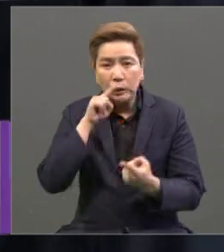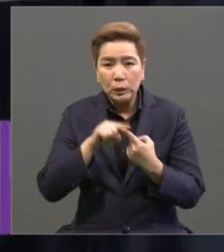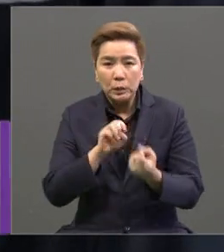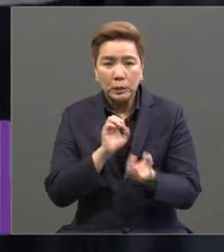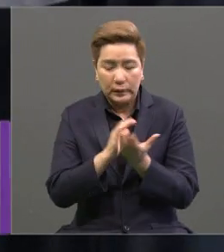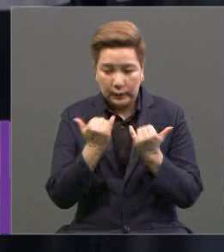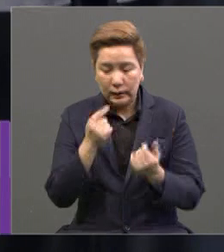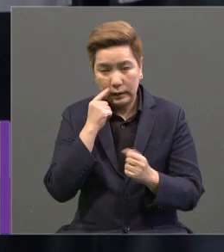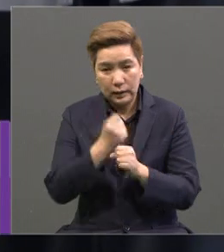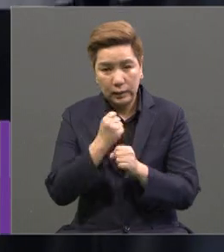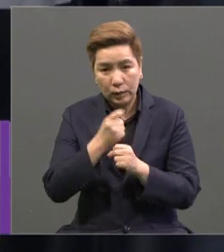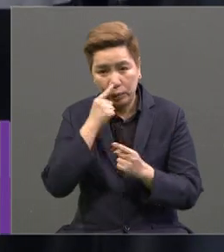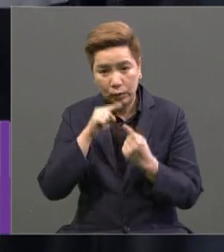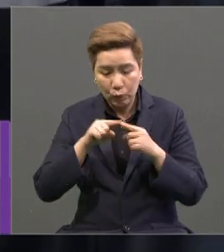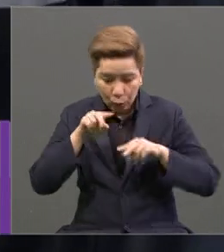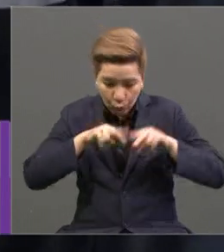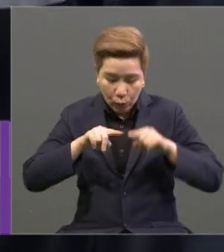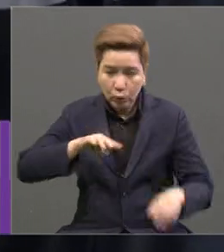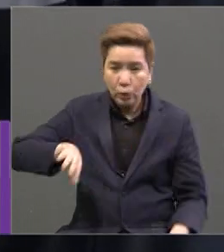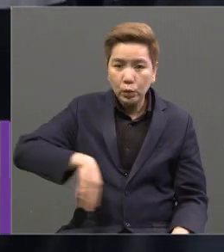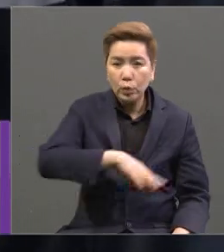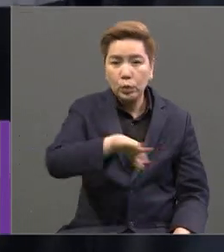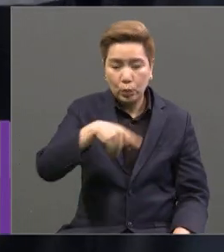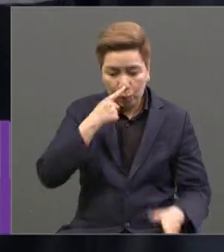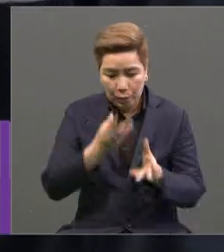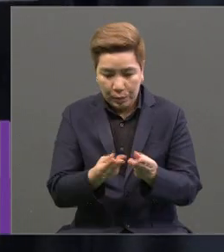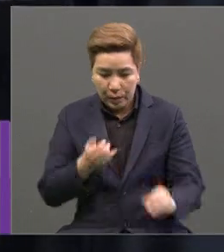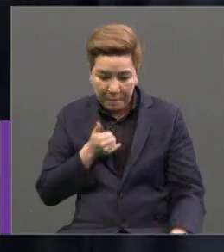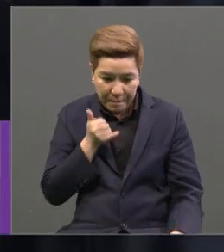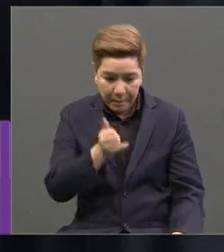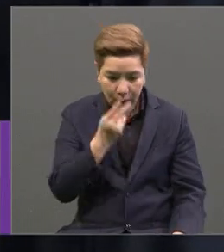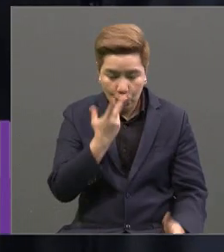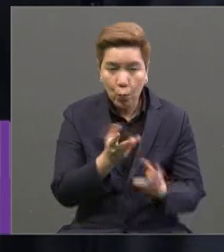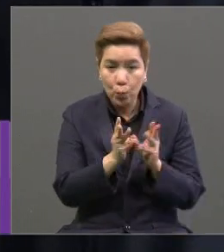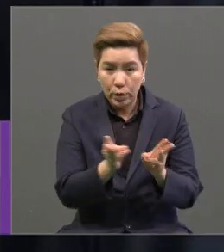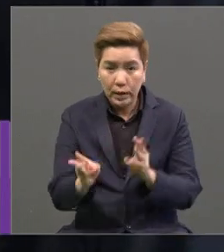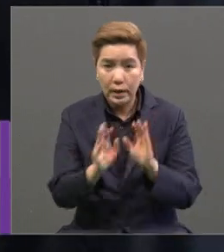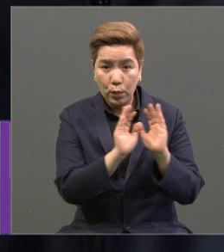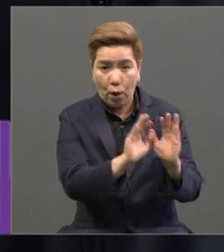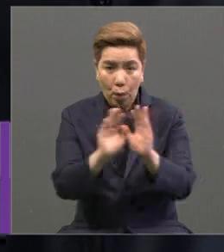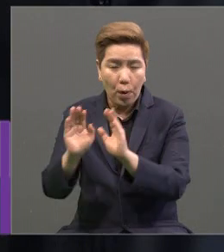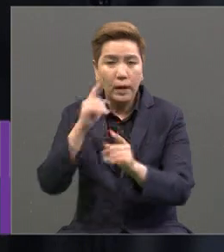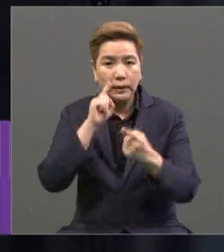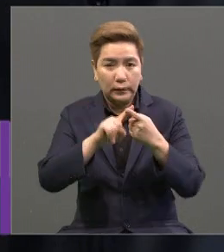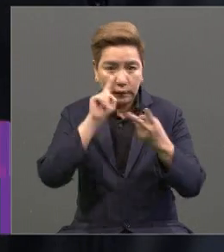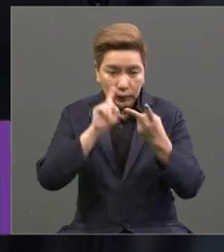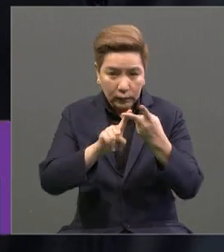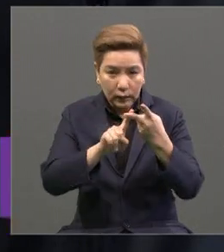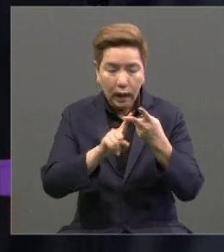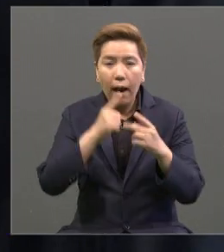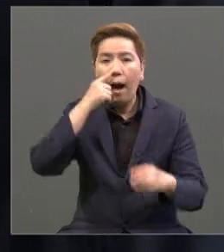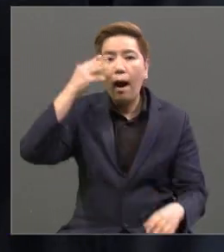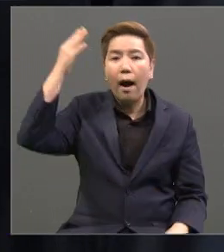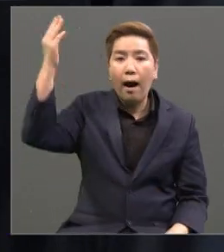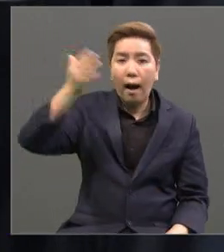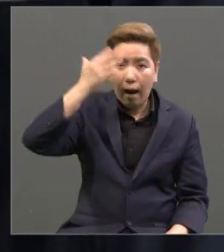จากการตรวจสอบข้อเท็จจริงทั้งหมดจากการดูพื้นที่ไม่ว่าในเรื่องการเก็บรักษาไม่ว่าในเรื่องการระบายอากา